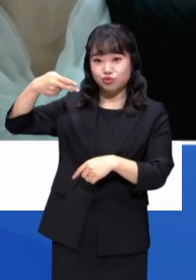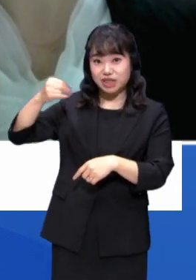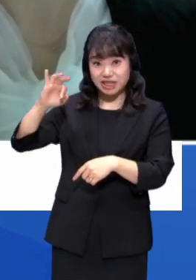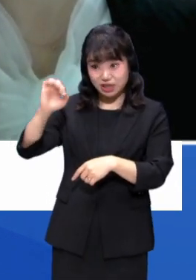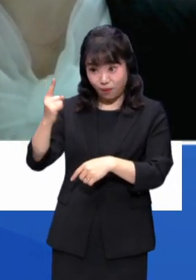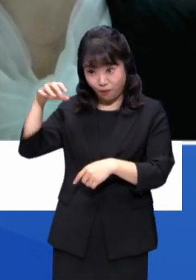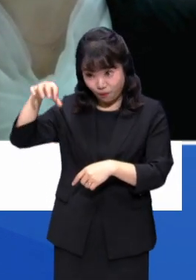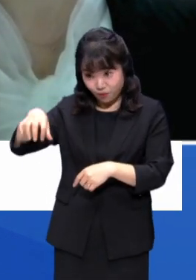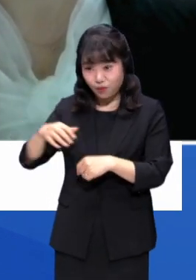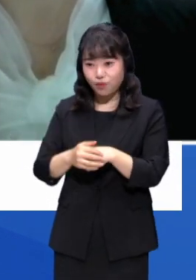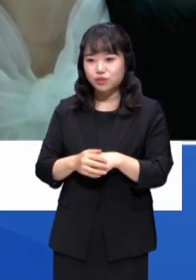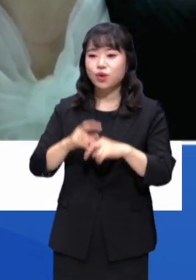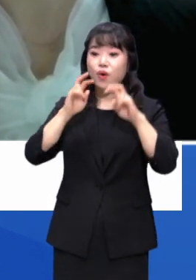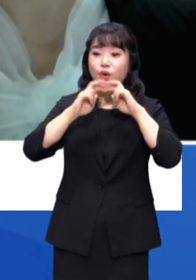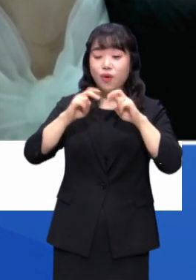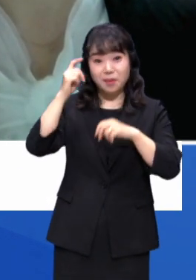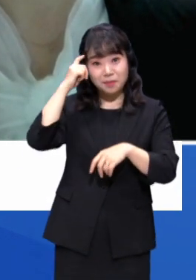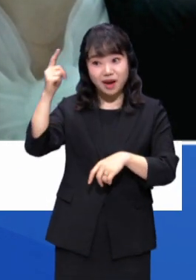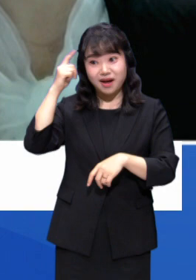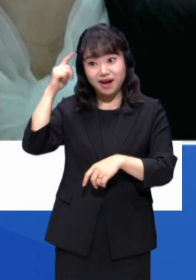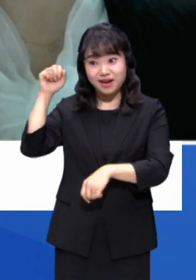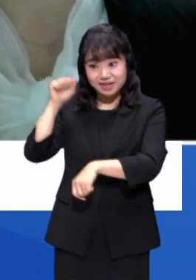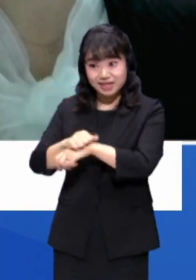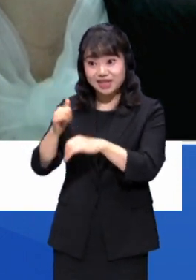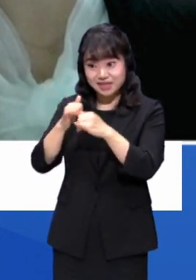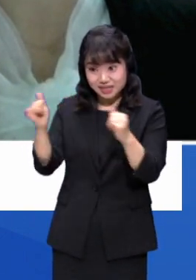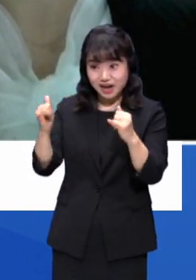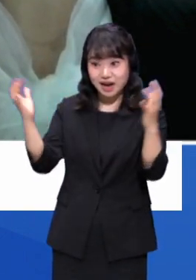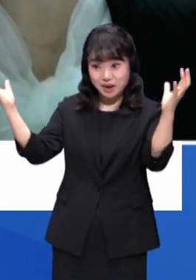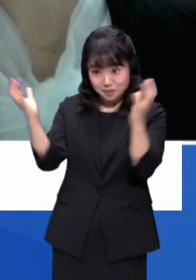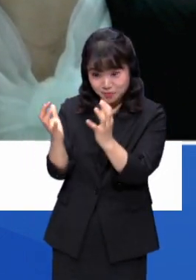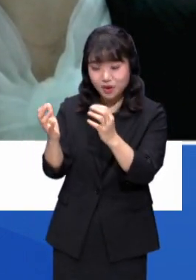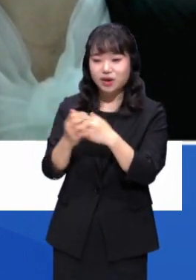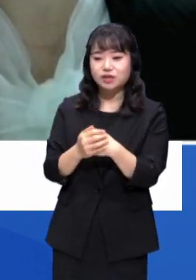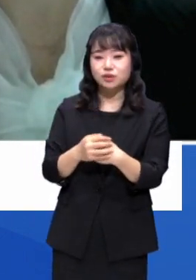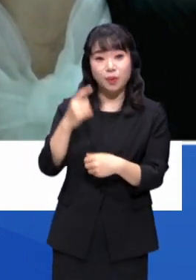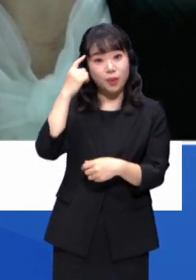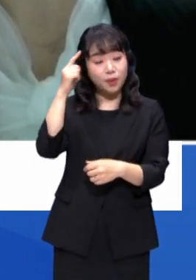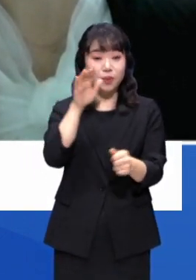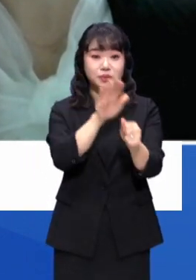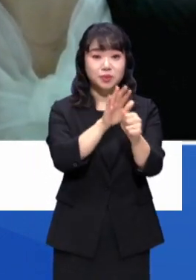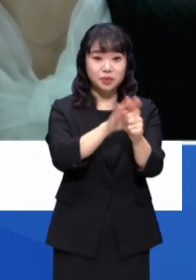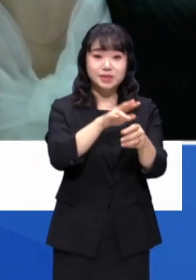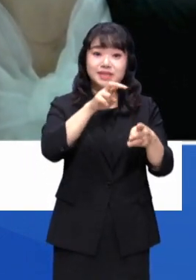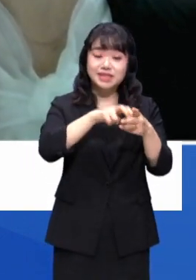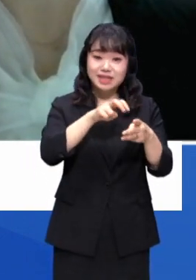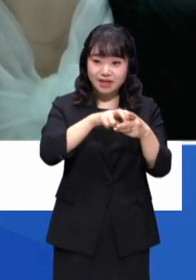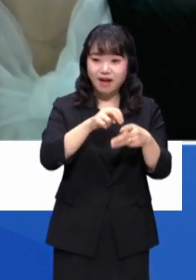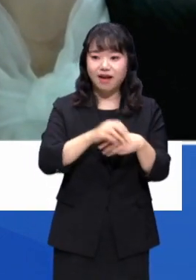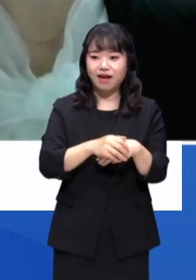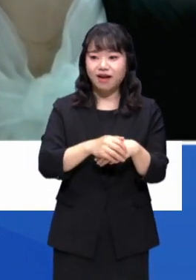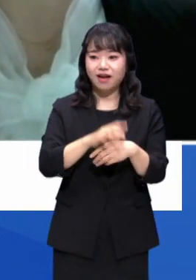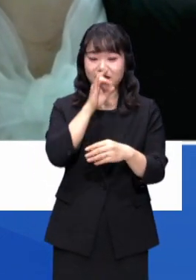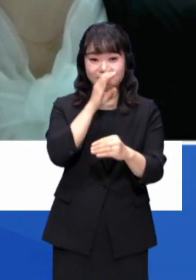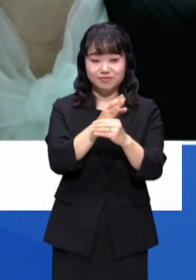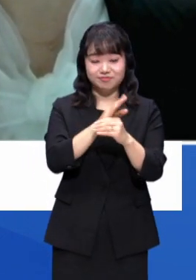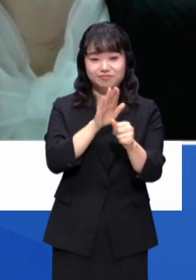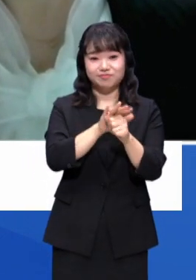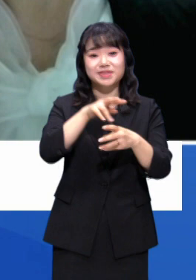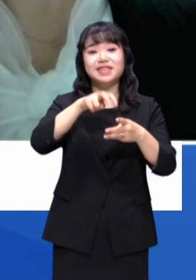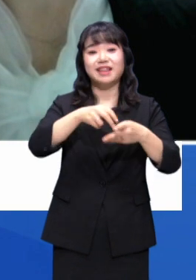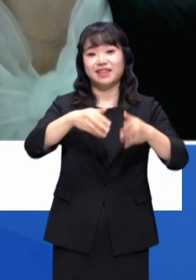유망한 창업 아이템을 가진 청년 기업인들을 발굴하고 지원하는 청년 창업 거점 공간이